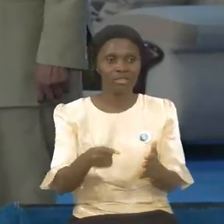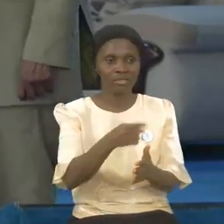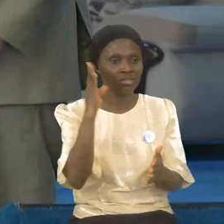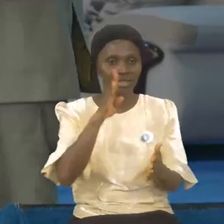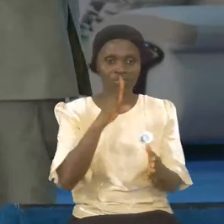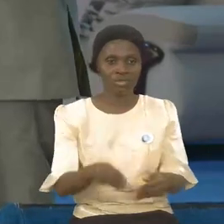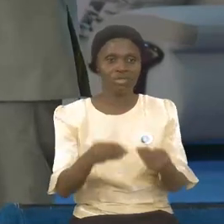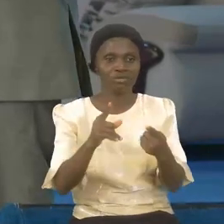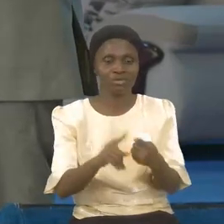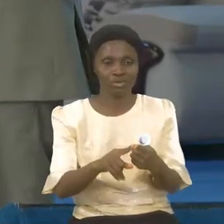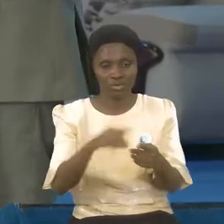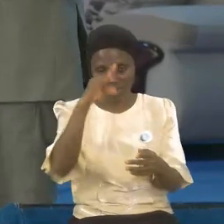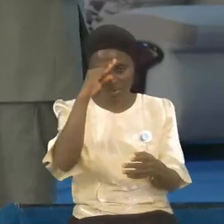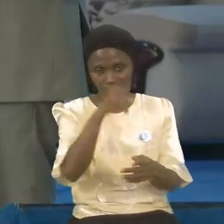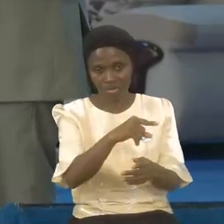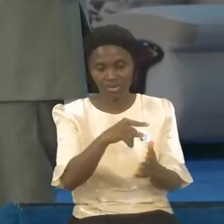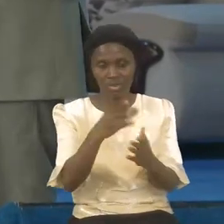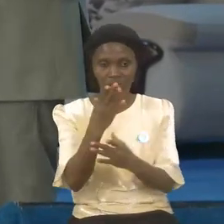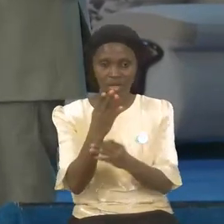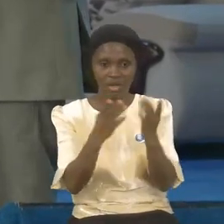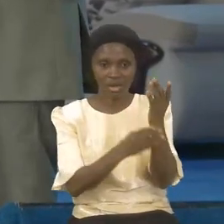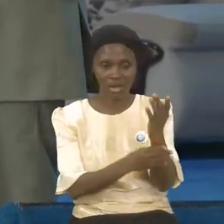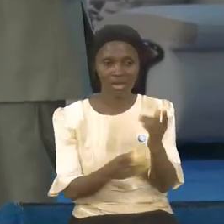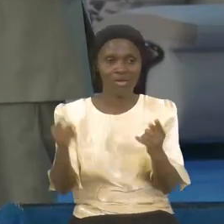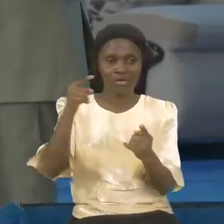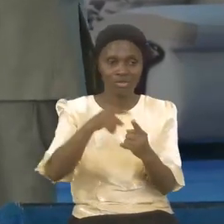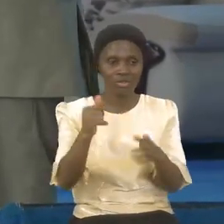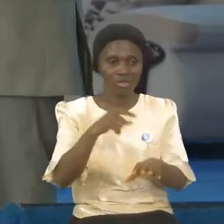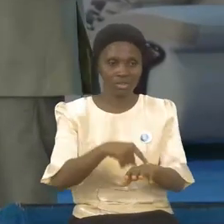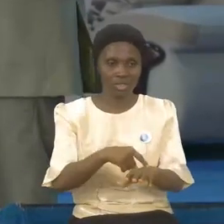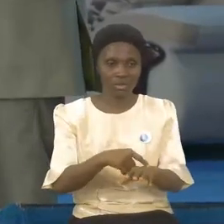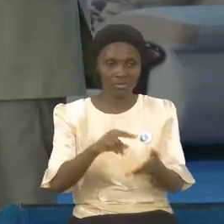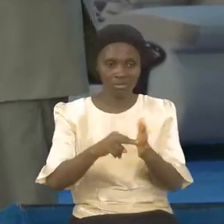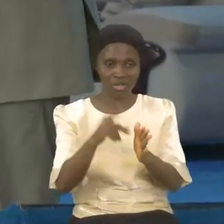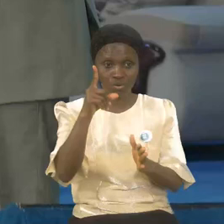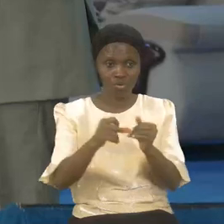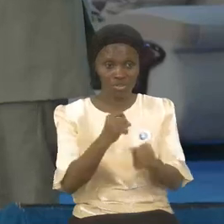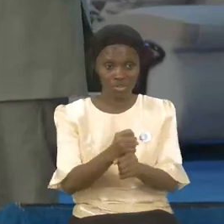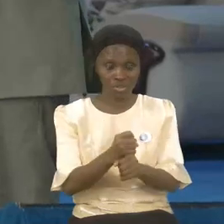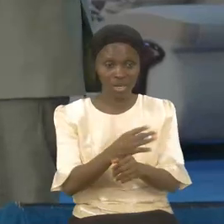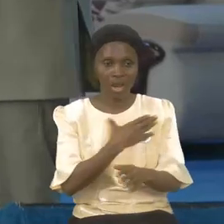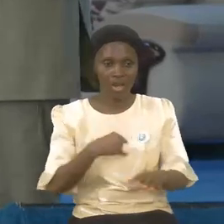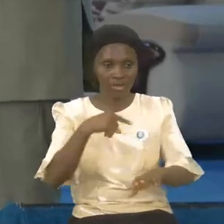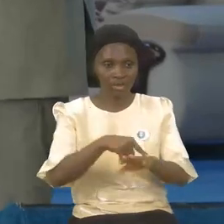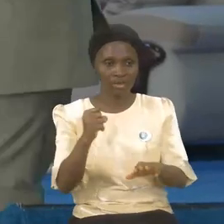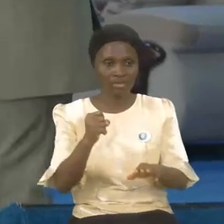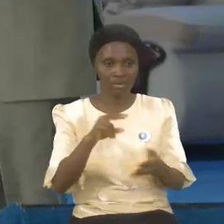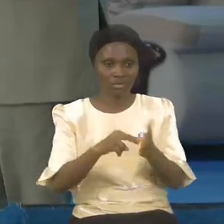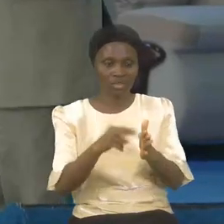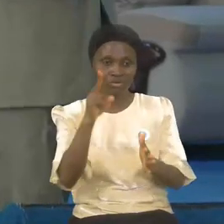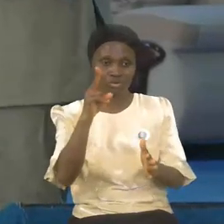sur un livret entre ses mains pendant je suis un temps un an des temps